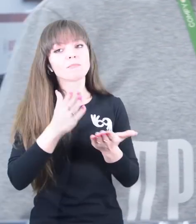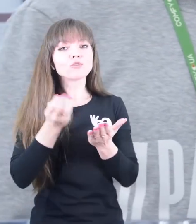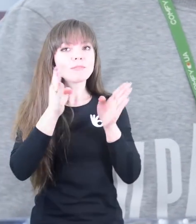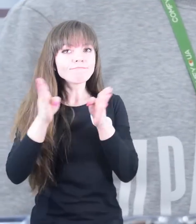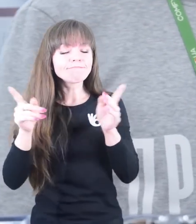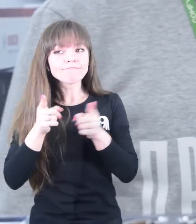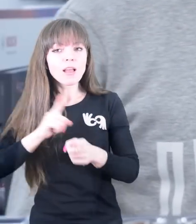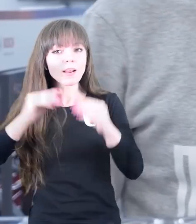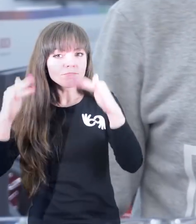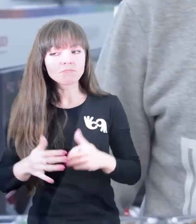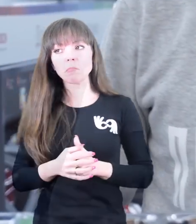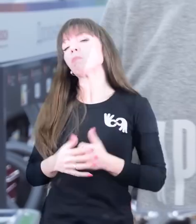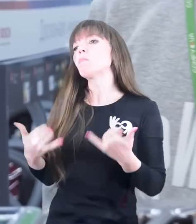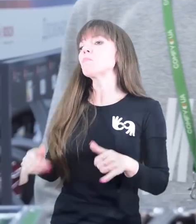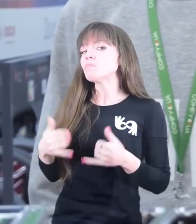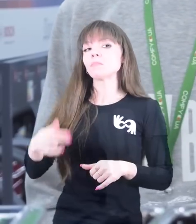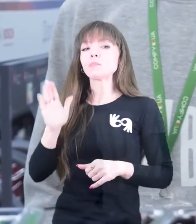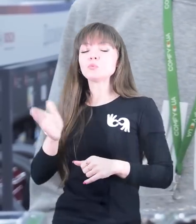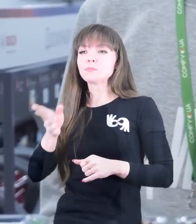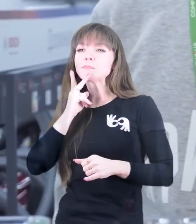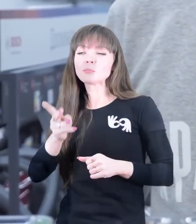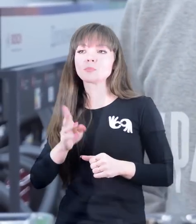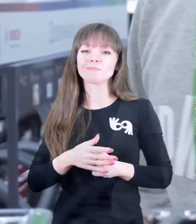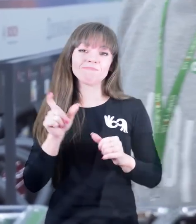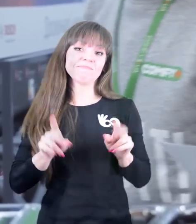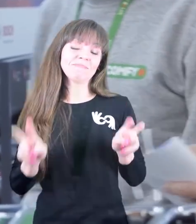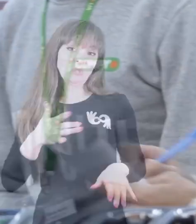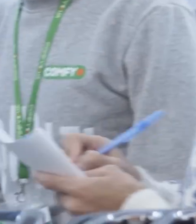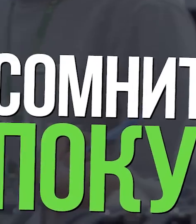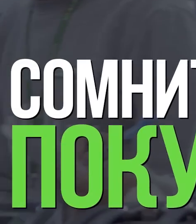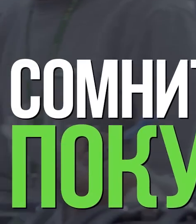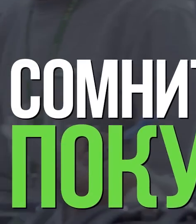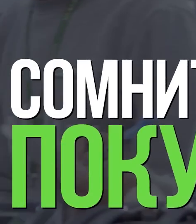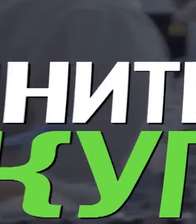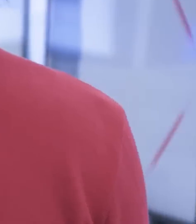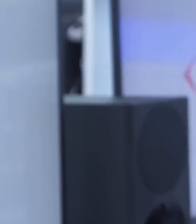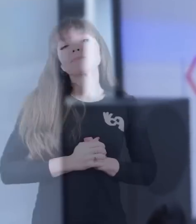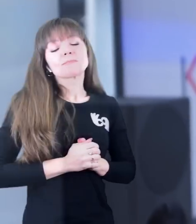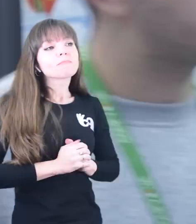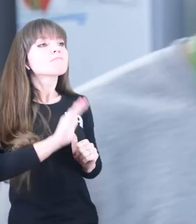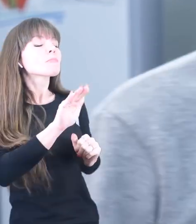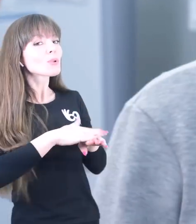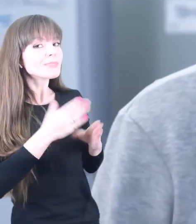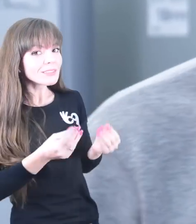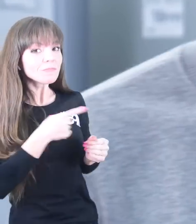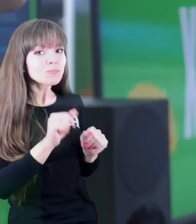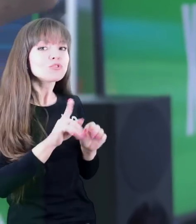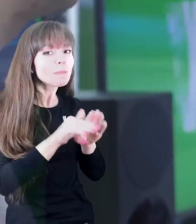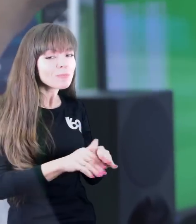выбрать любой товар? Там еще и обзоры есть. Да ладно. Нужно будет зайти, конечно. Добрый день, вам